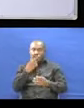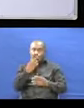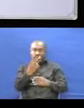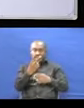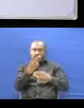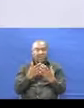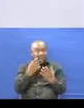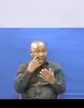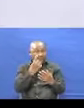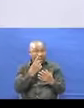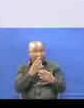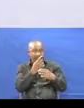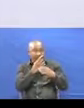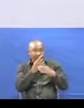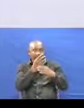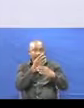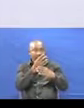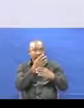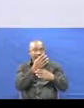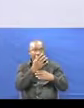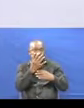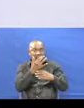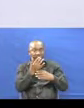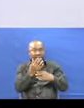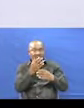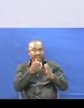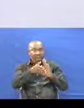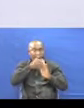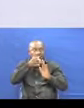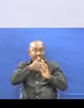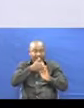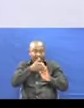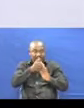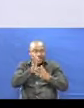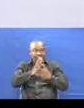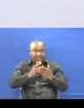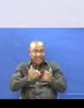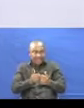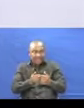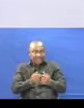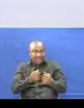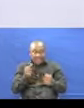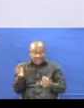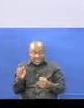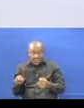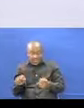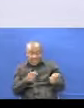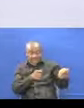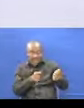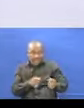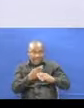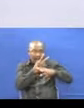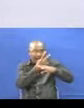Fikiria vizuri sasa hapo. Mzee Cheko alilima 2 ya 7 ya shamba lake. Hiyo ndio sentence